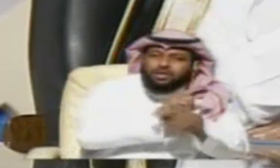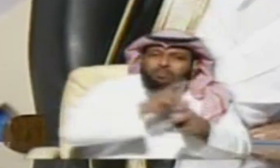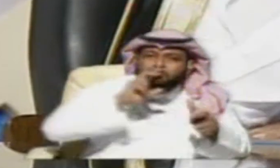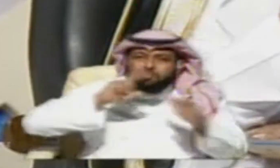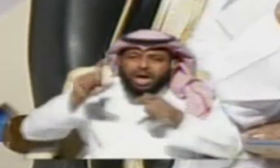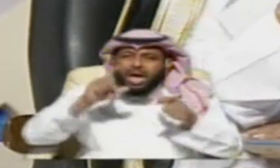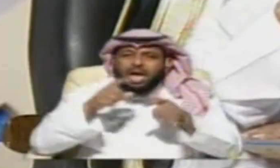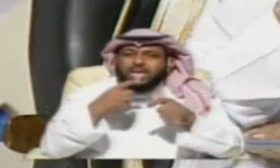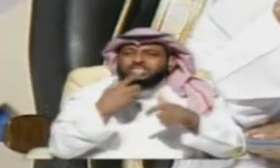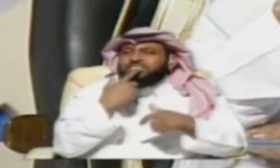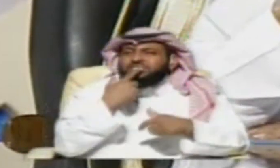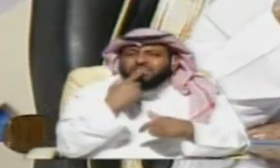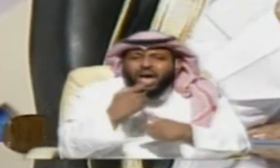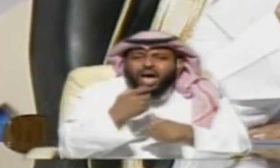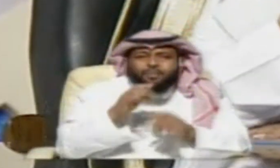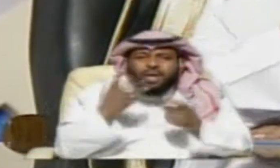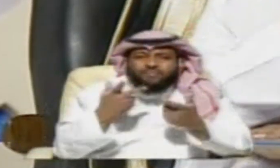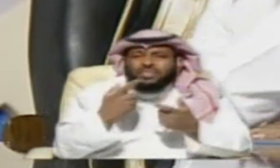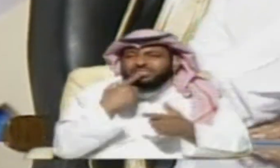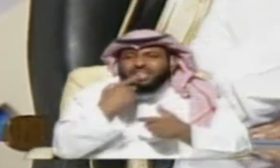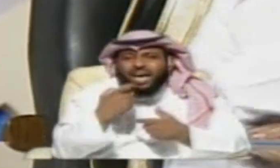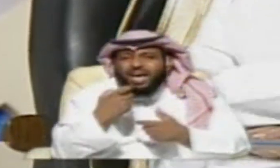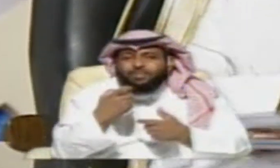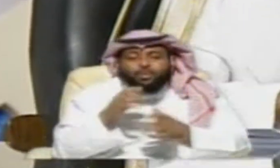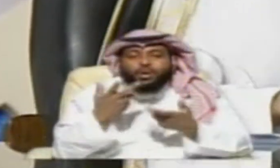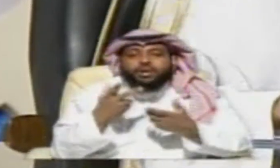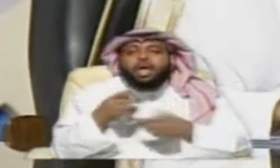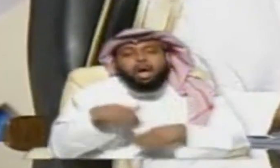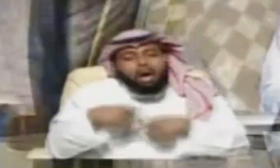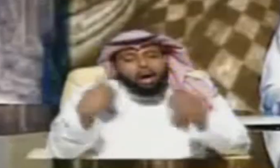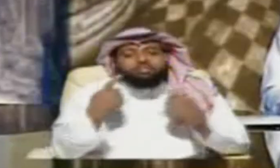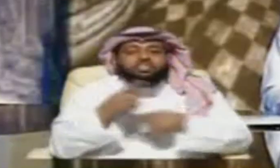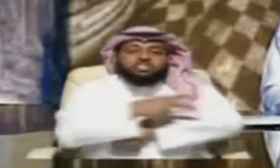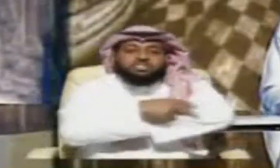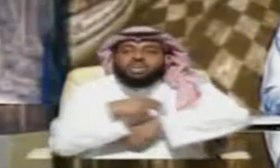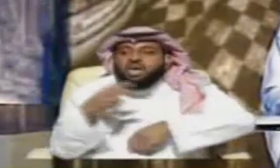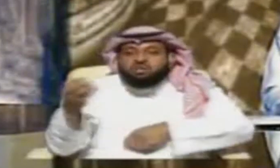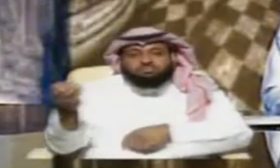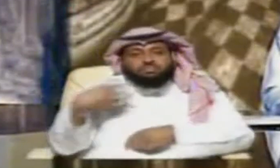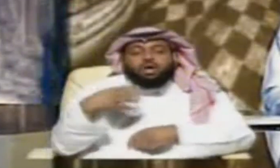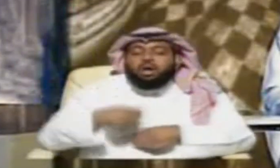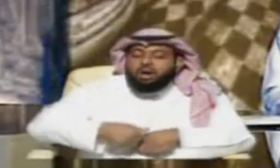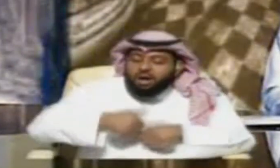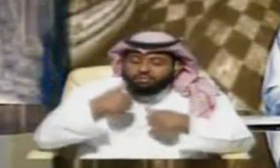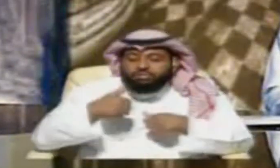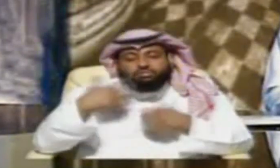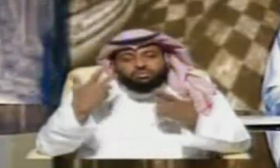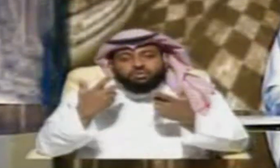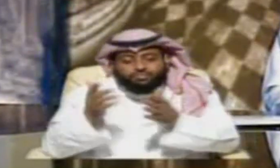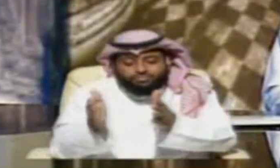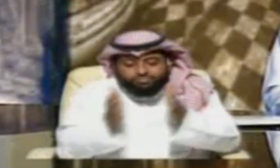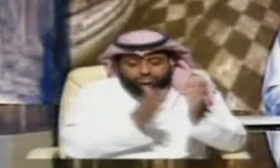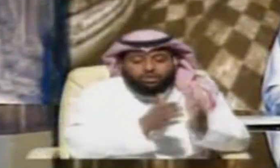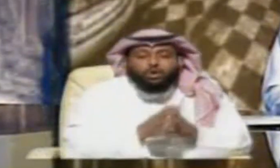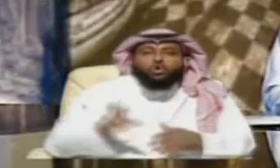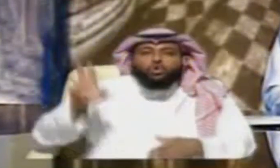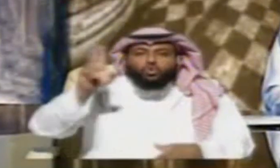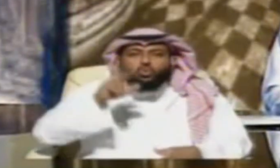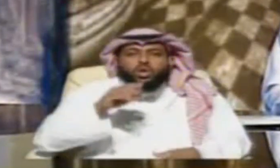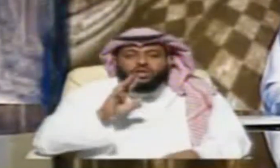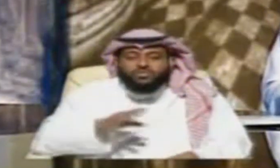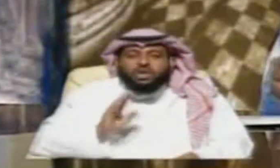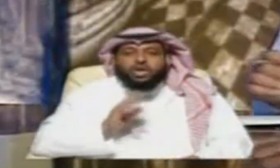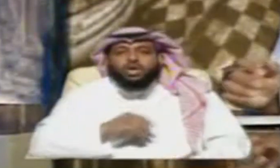القسط فإنه لا يستطيع أن يشدد ذلك الدين، ففي هذا الحال يستحق الزكاة. بارك الله فيكم. هذه تقول أمي أخذ لها تحليل سكر